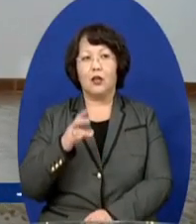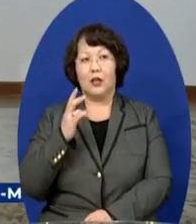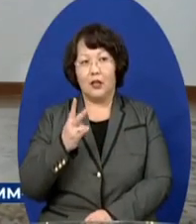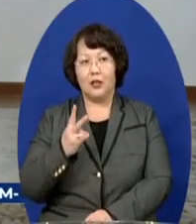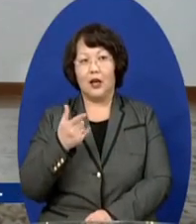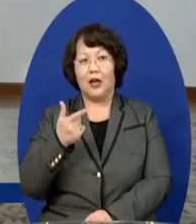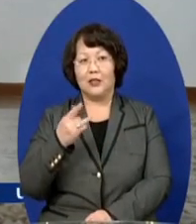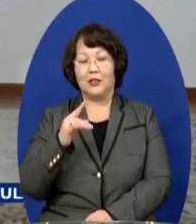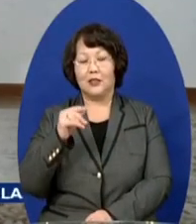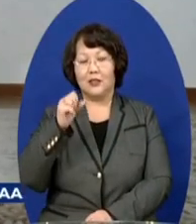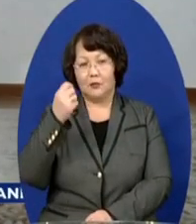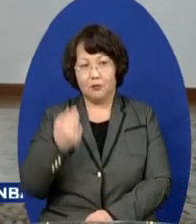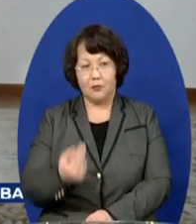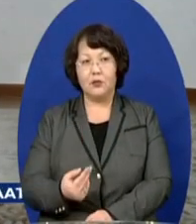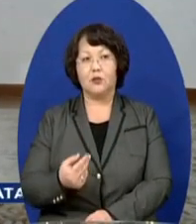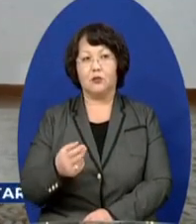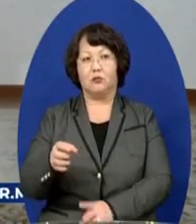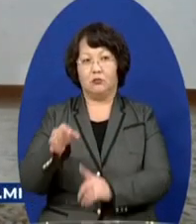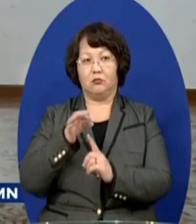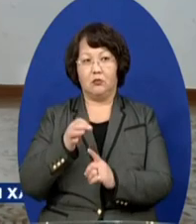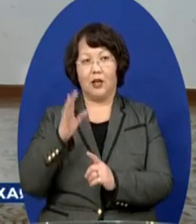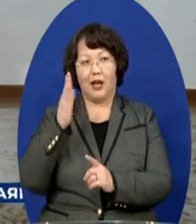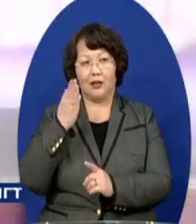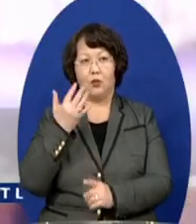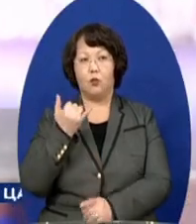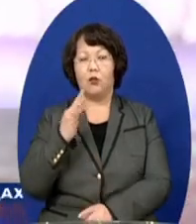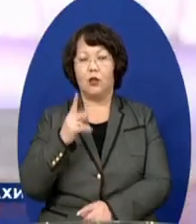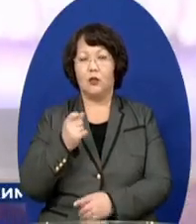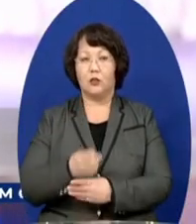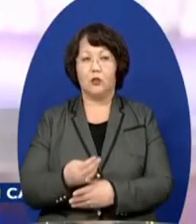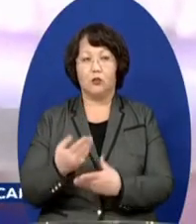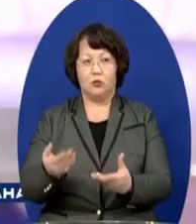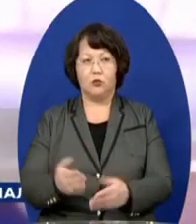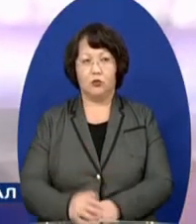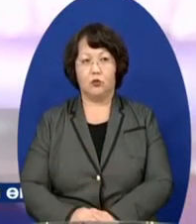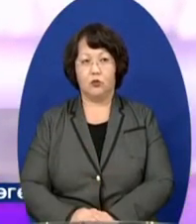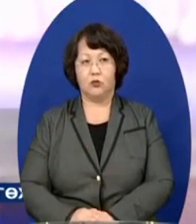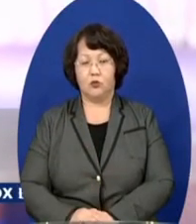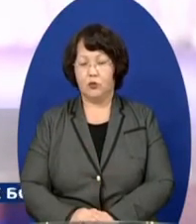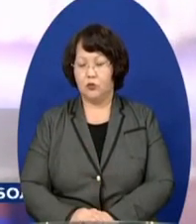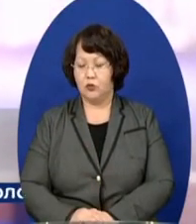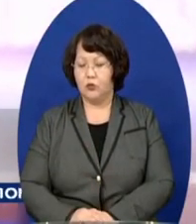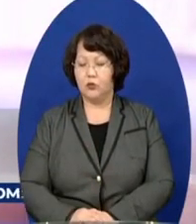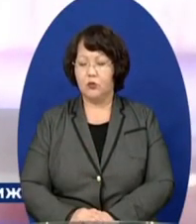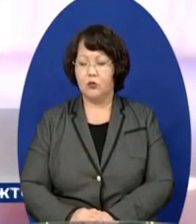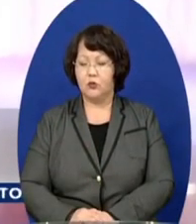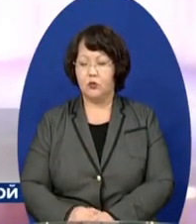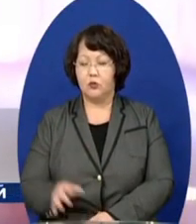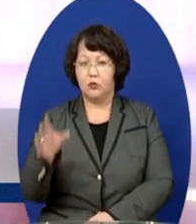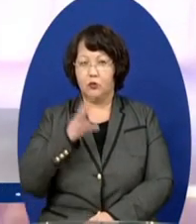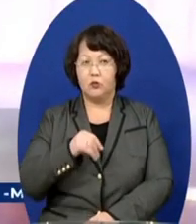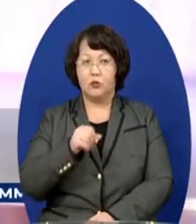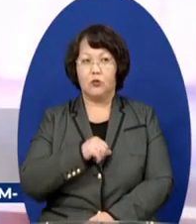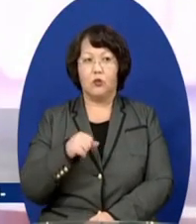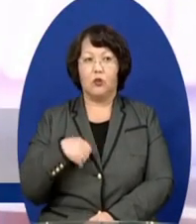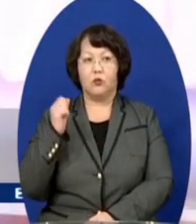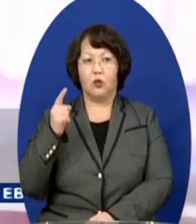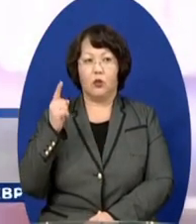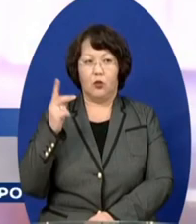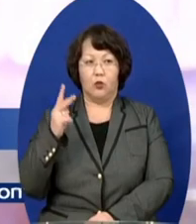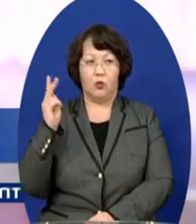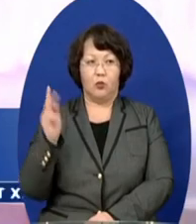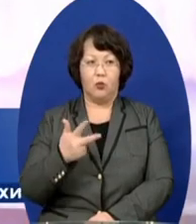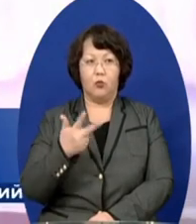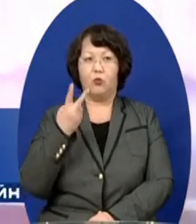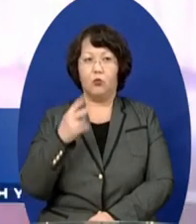Намсрасрын гасан жамд шалгарч алтан унагны эзэн боллоо. Хөгшөө аав ээж ингээд бүгд нэг удам галсан 3